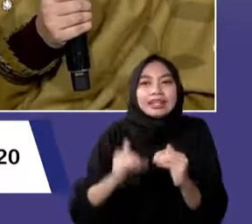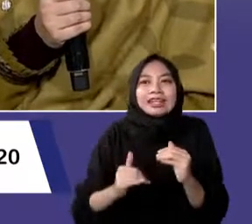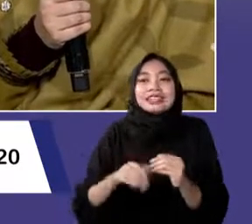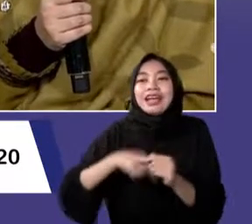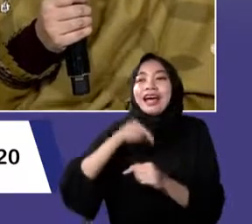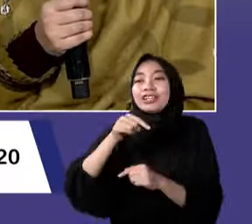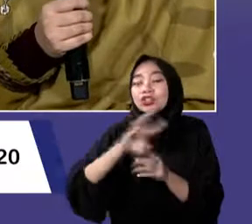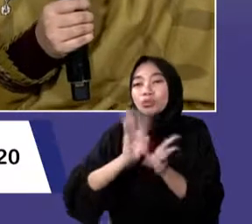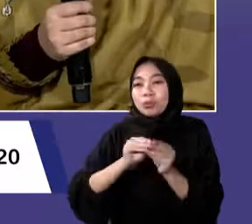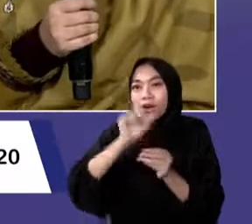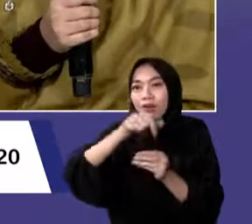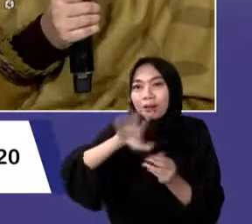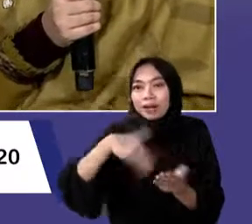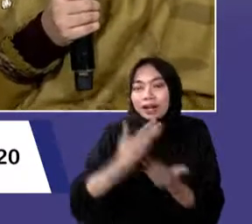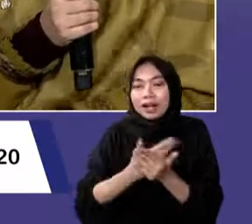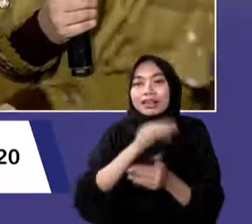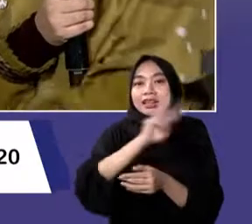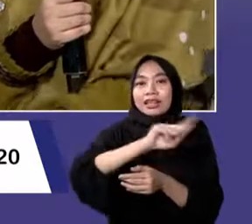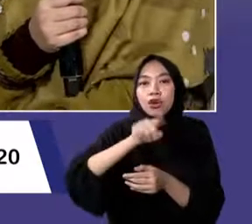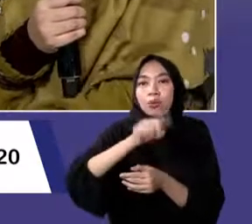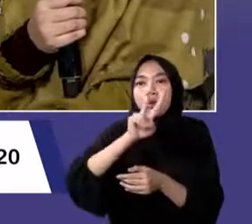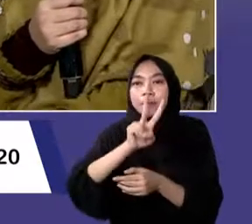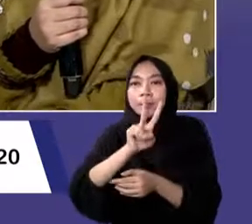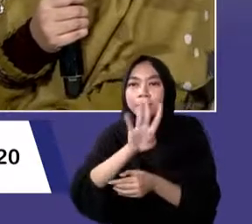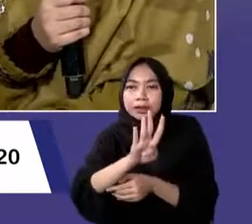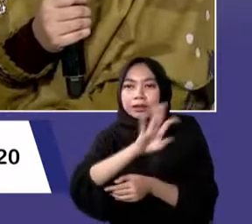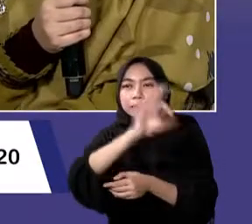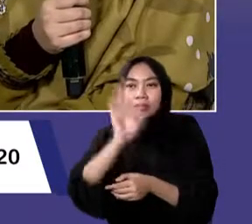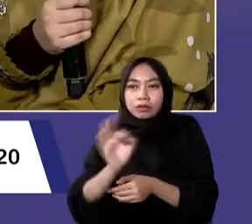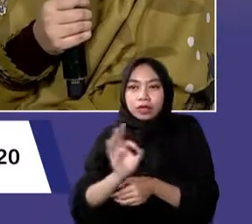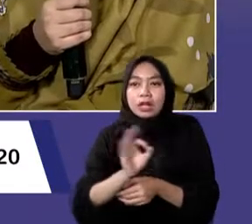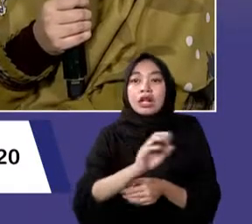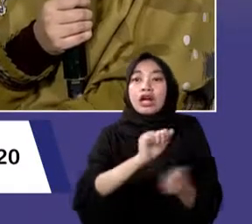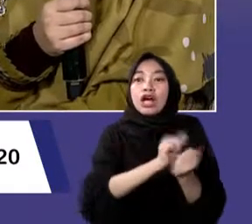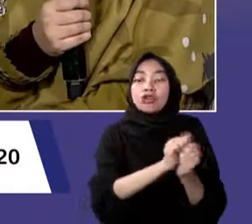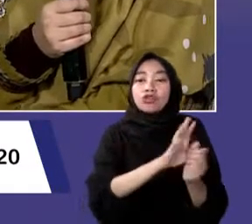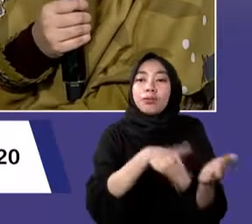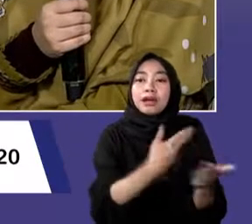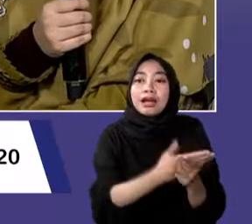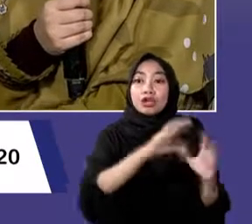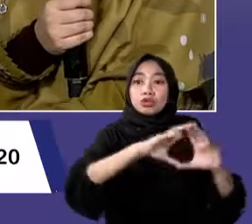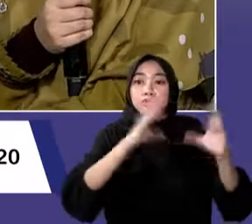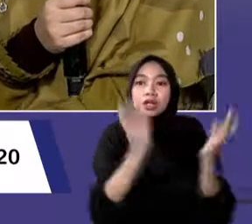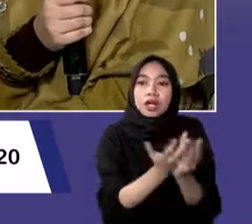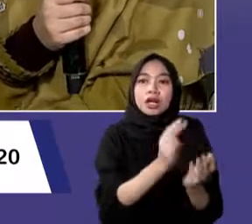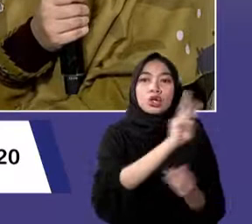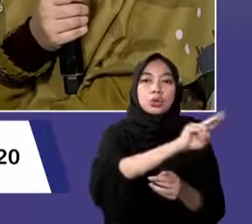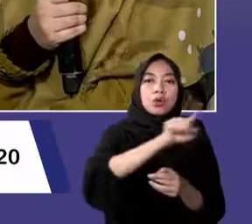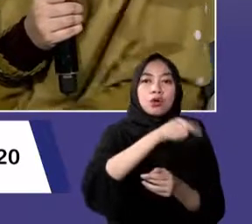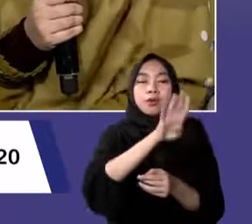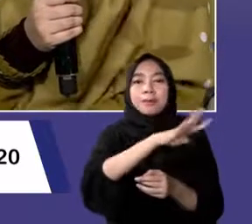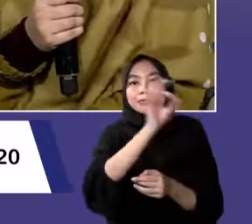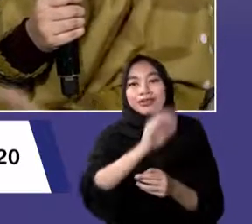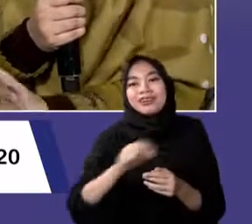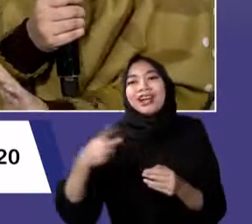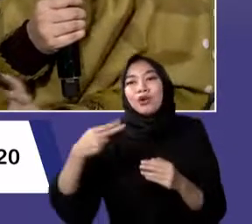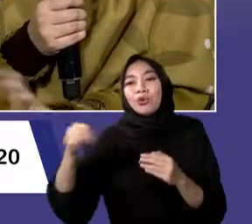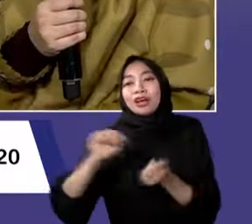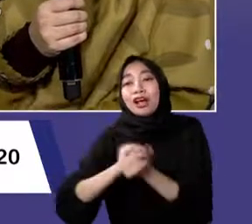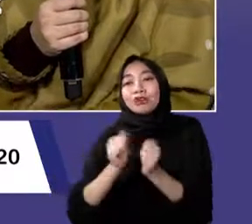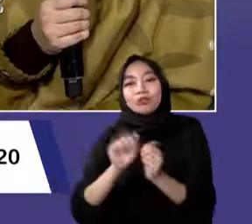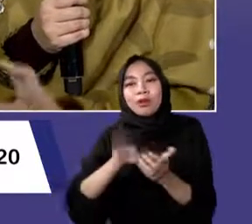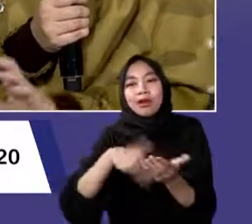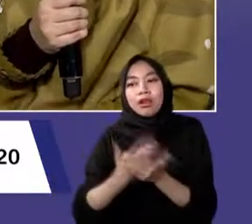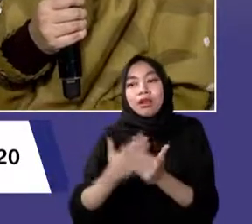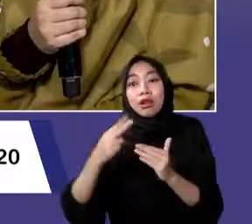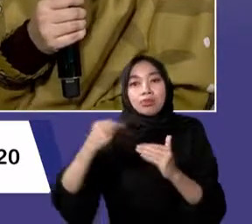angka 3,24%, sedangkan di dunia angka persentase rata-rata kematiannya adalah 2,4. Jadi dari sini kita